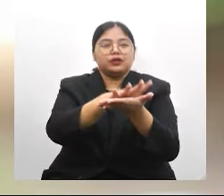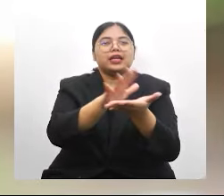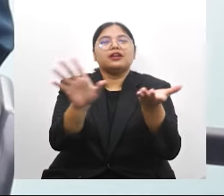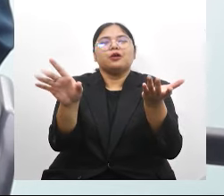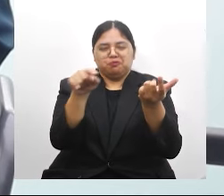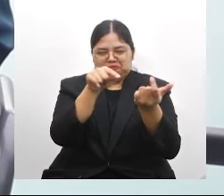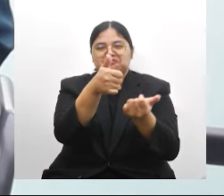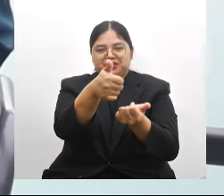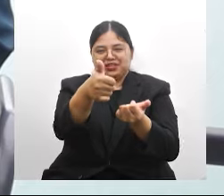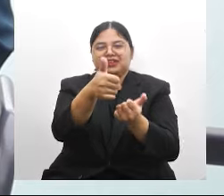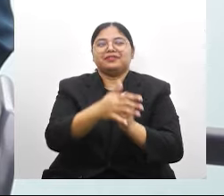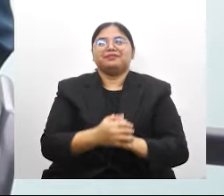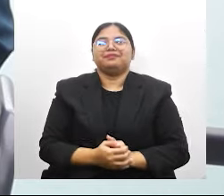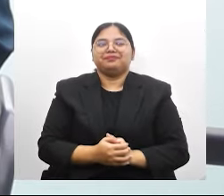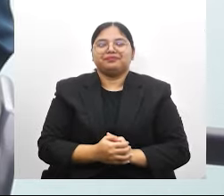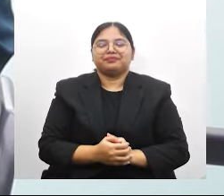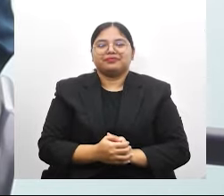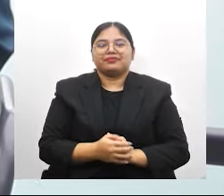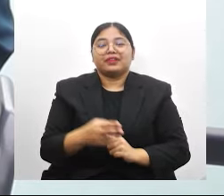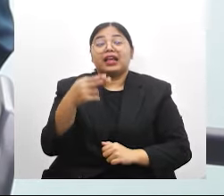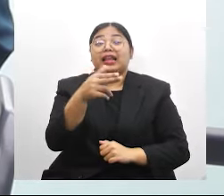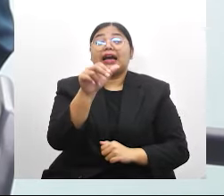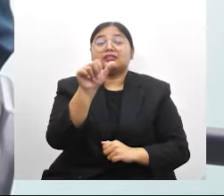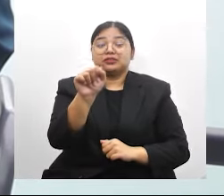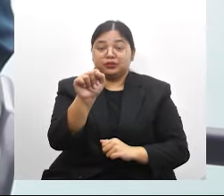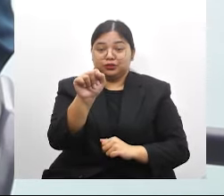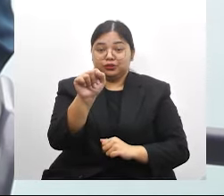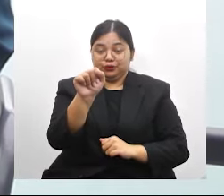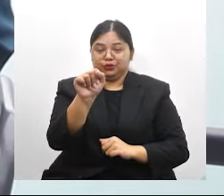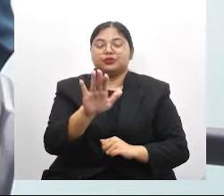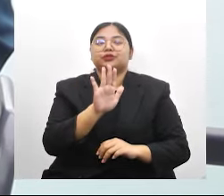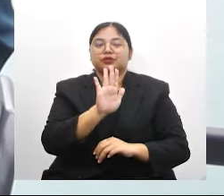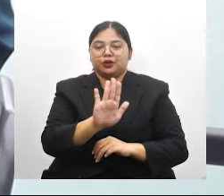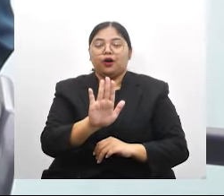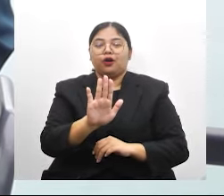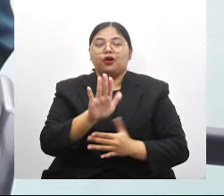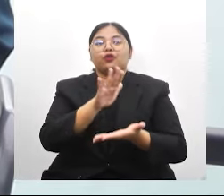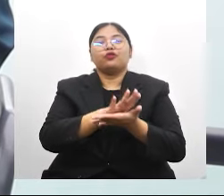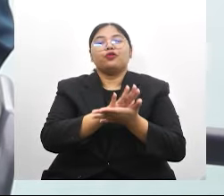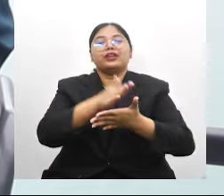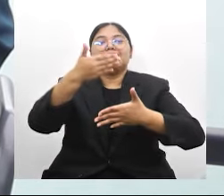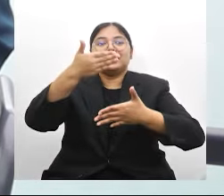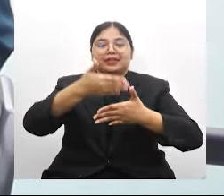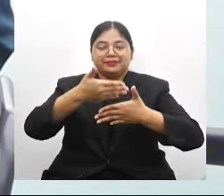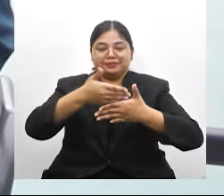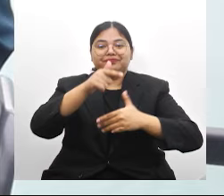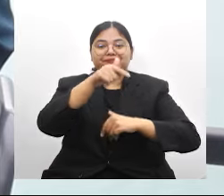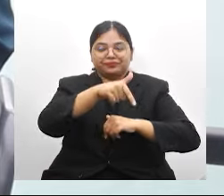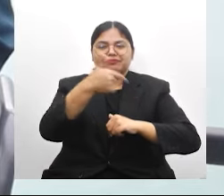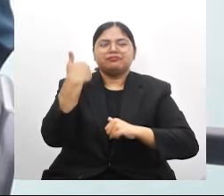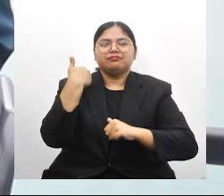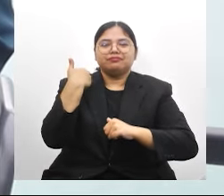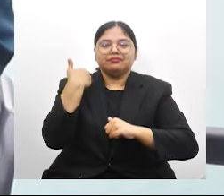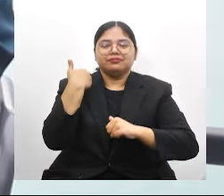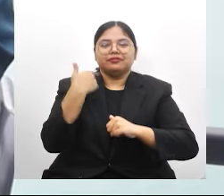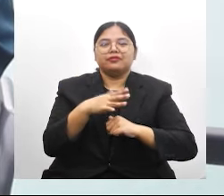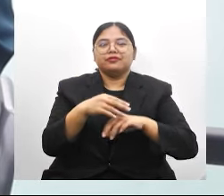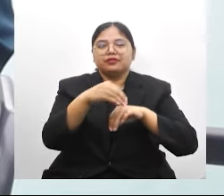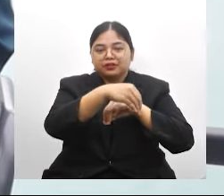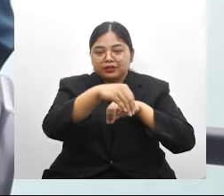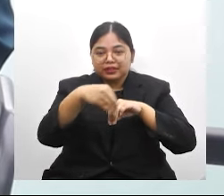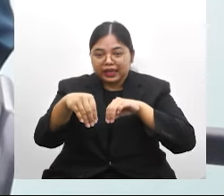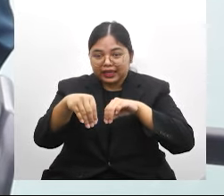ๆไปครับในส่วนของหลักสูตรสถานศึกษานะครับโรงเรียนรัชประภาวิทยาคมเนี่ยเป็นโรงเรียนในสังกัดสำนักงาน